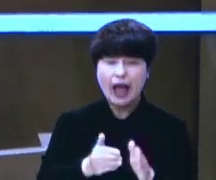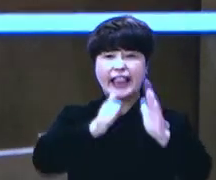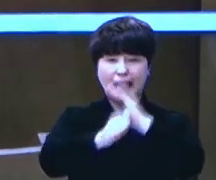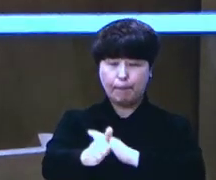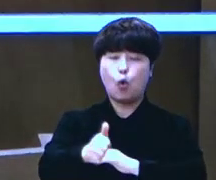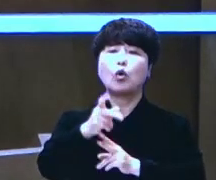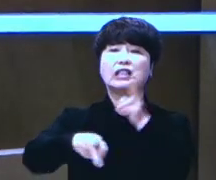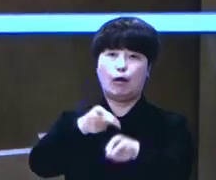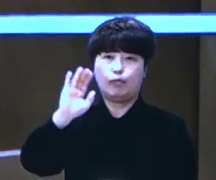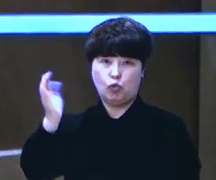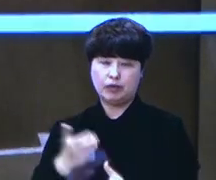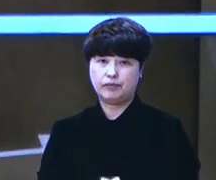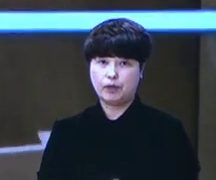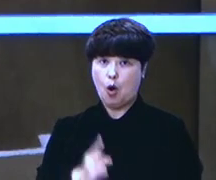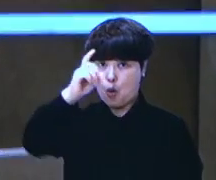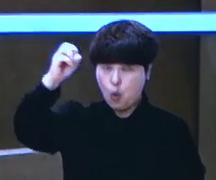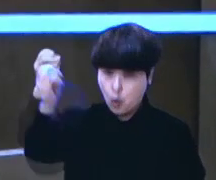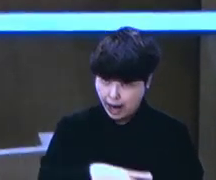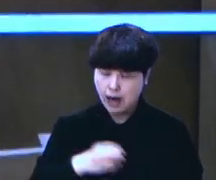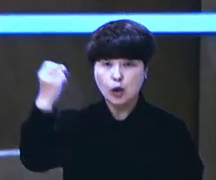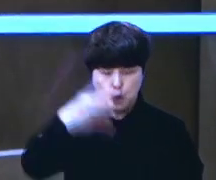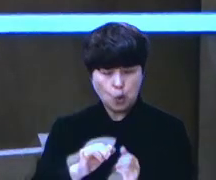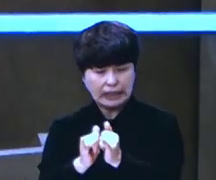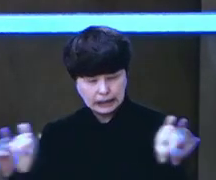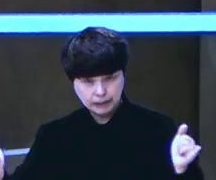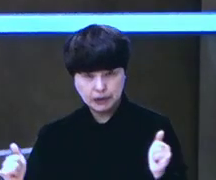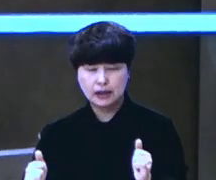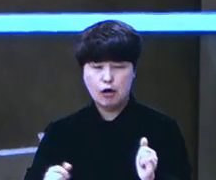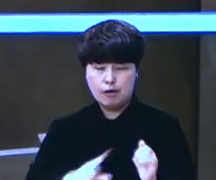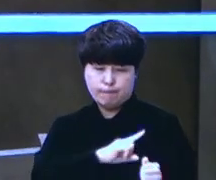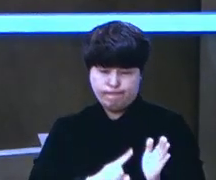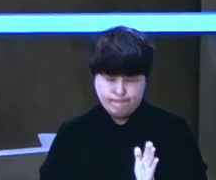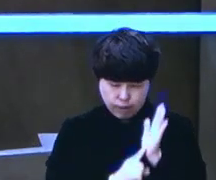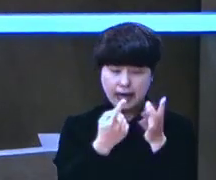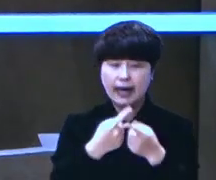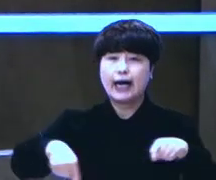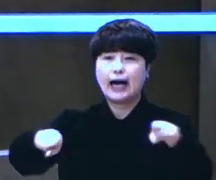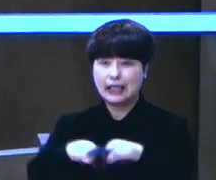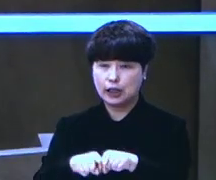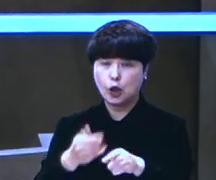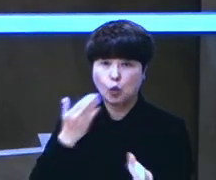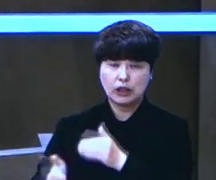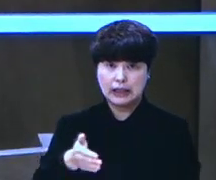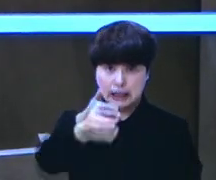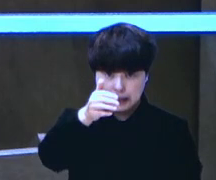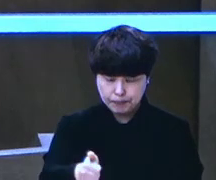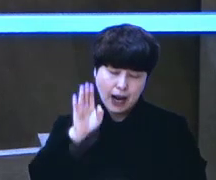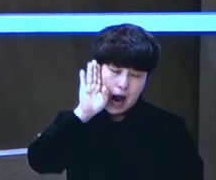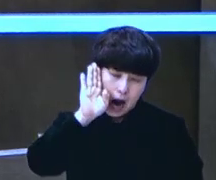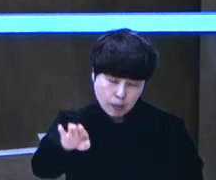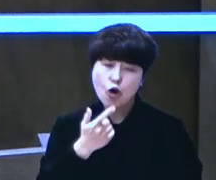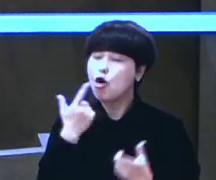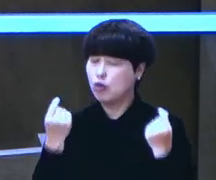되었습니다. 고양시와 고양 시민의 명운과 함께 김동연 지사님의 미래까지 함께 짊어지고